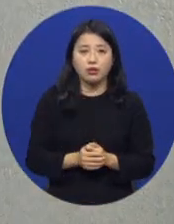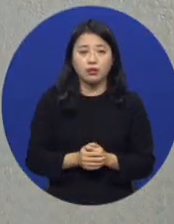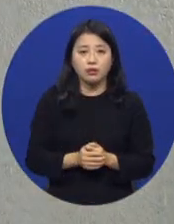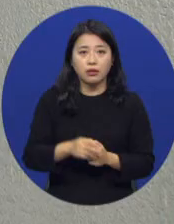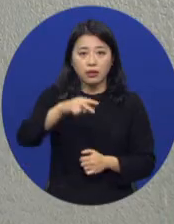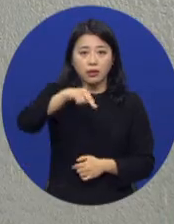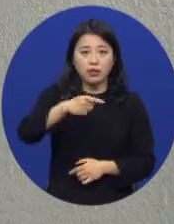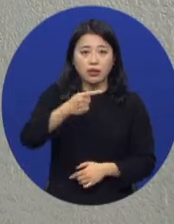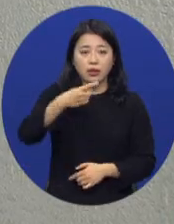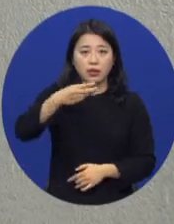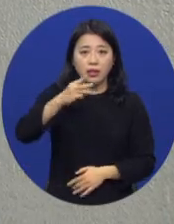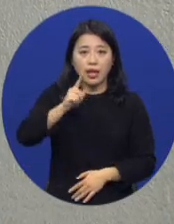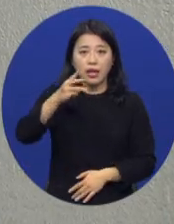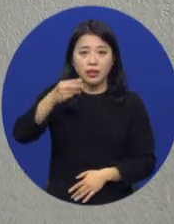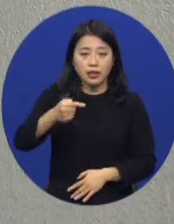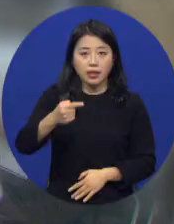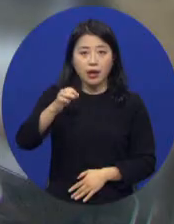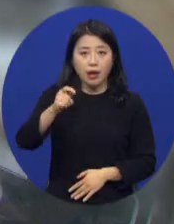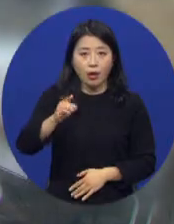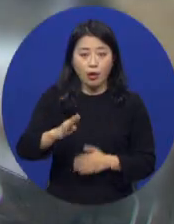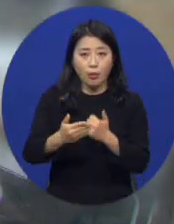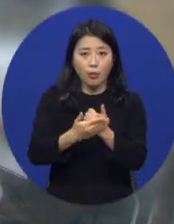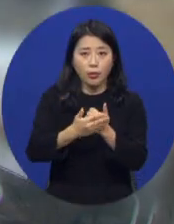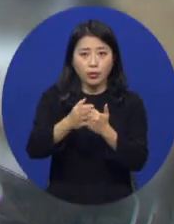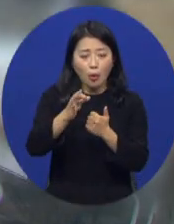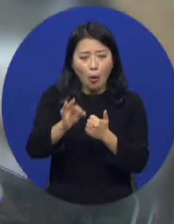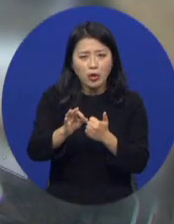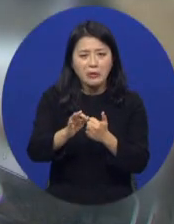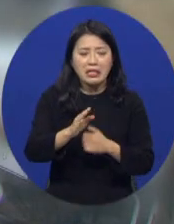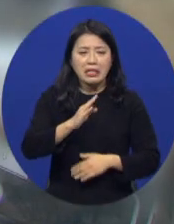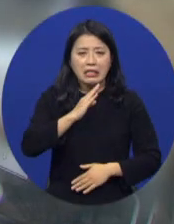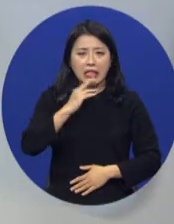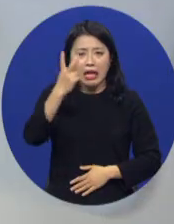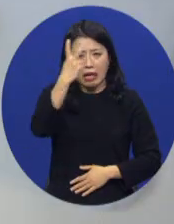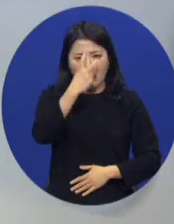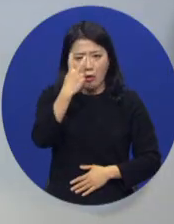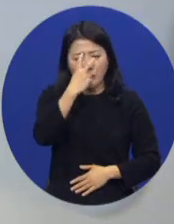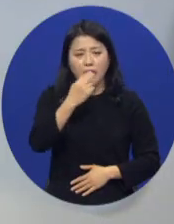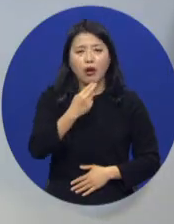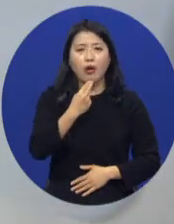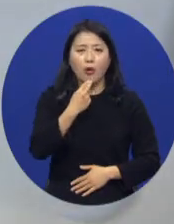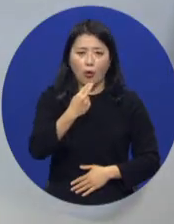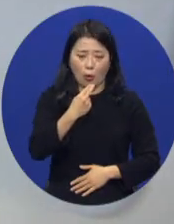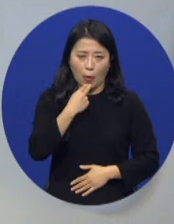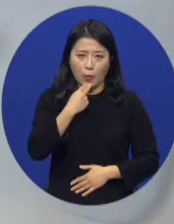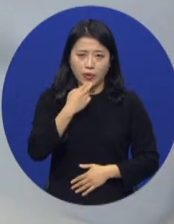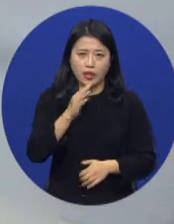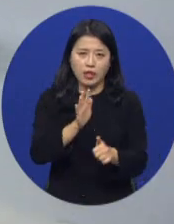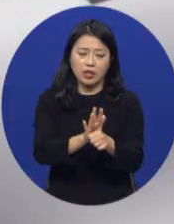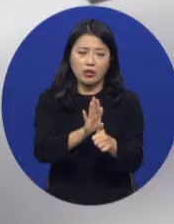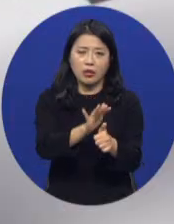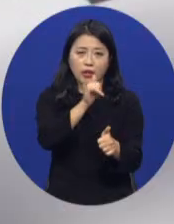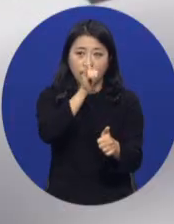협약 스타트업에 지원되는 일부 보조금이 사업장에 대한 실사 없이 지원되는 점을 이용했습니다